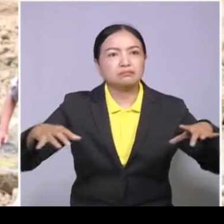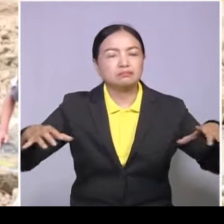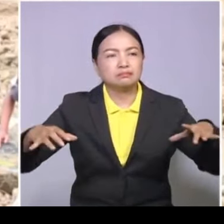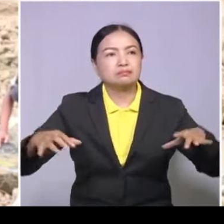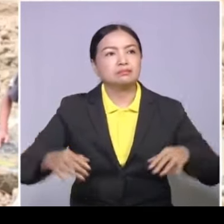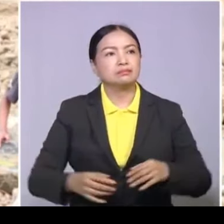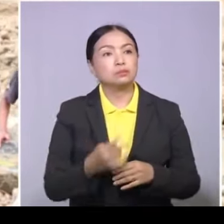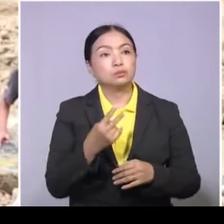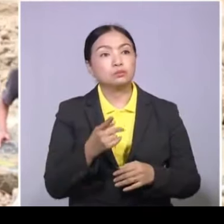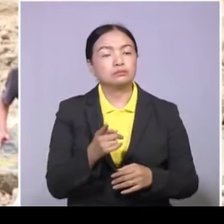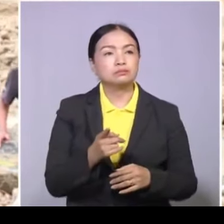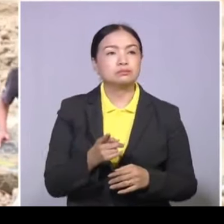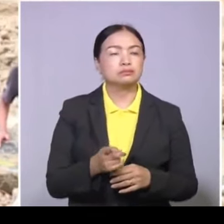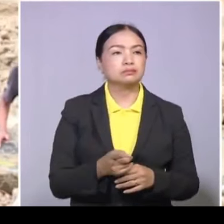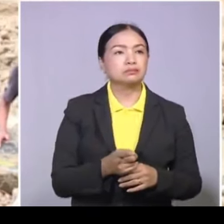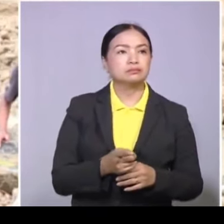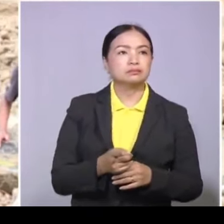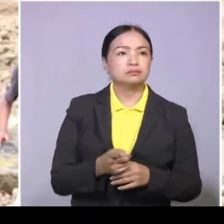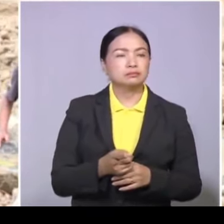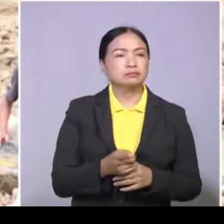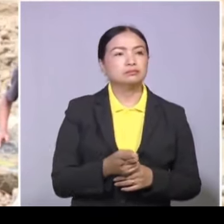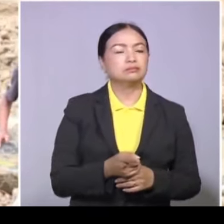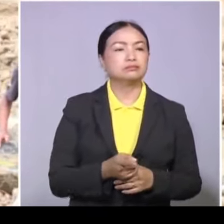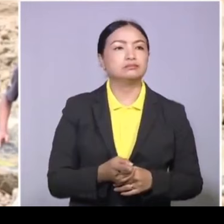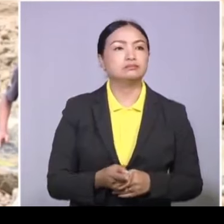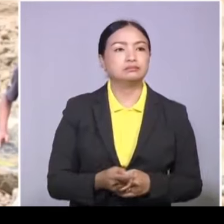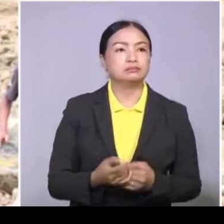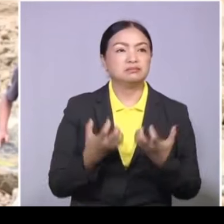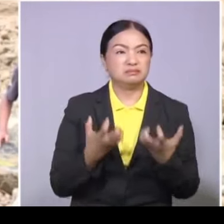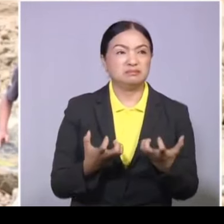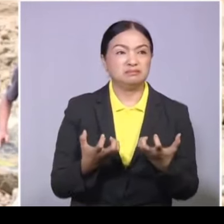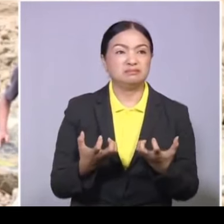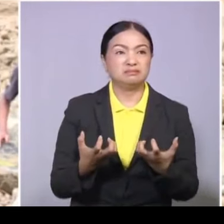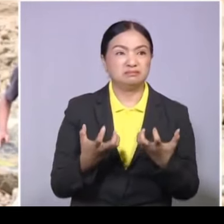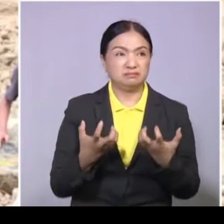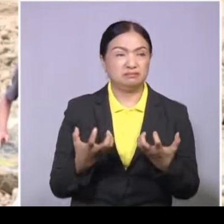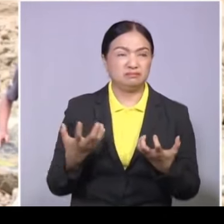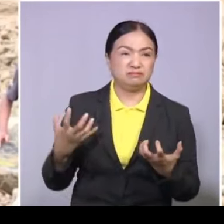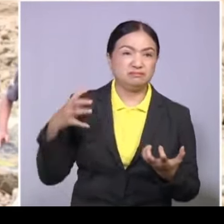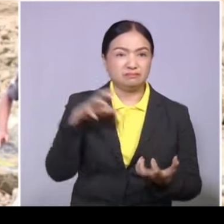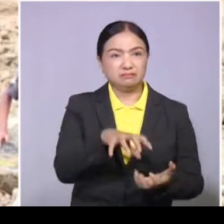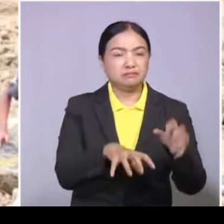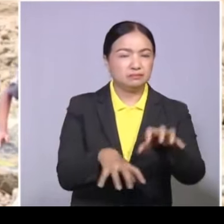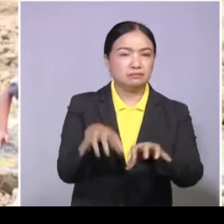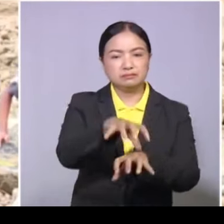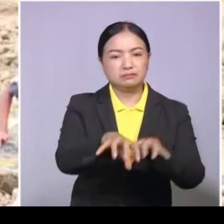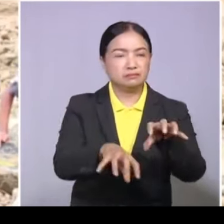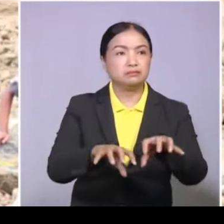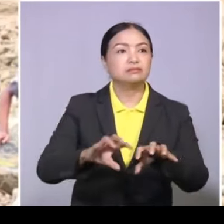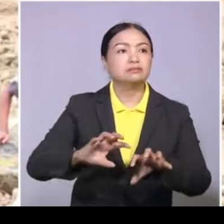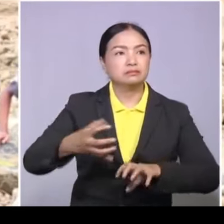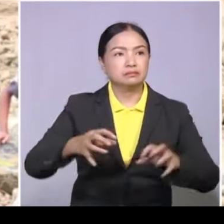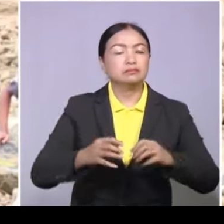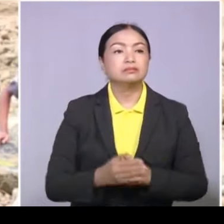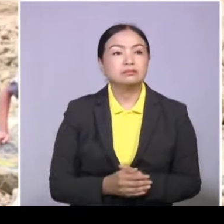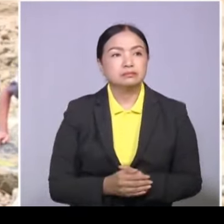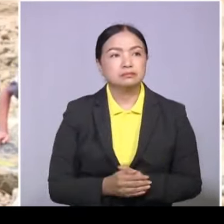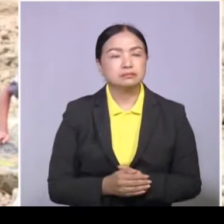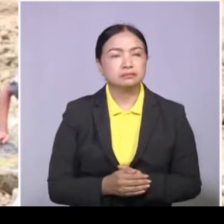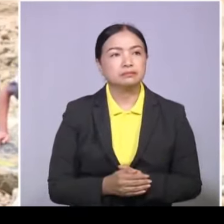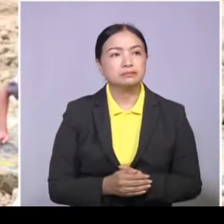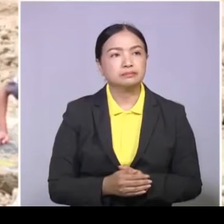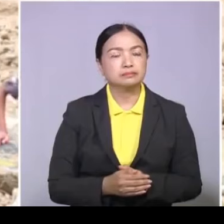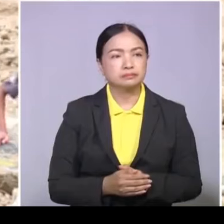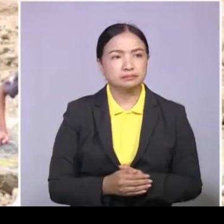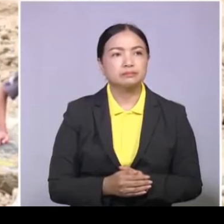าดูดีๆก็จะมีหินก้อนขนาดมหึมาอยู่ด้านหลังด้วยซึ่งสองข้างของ